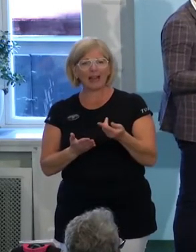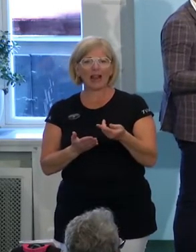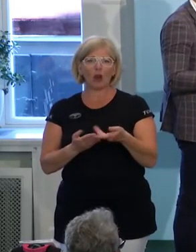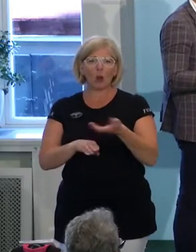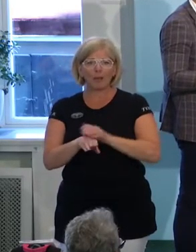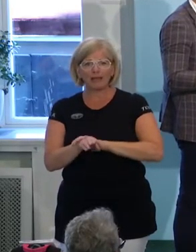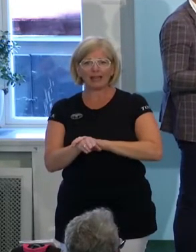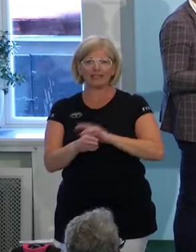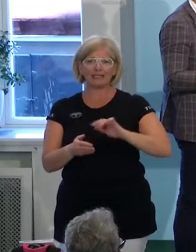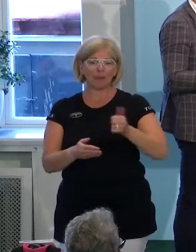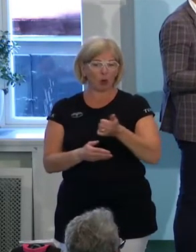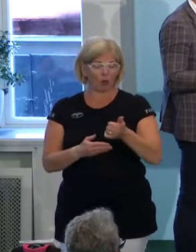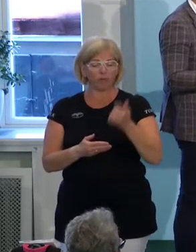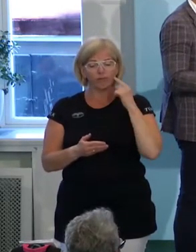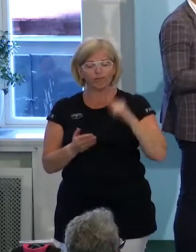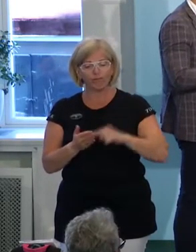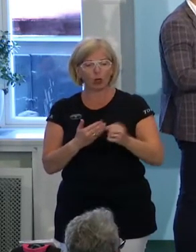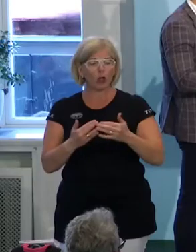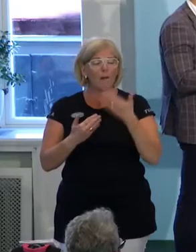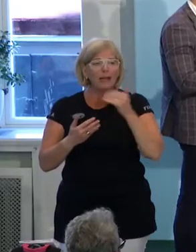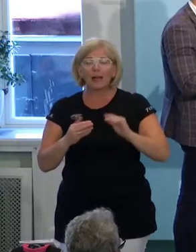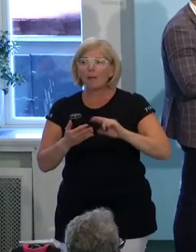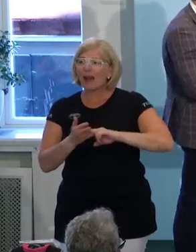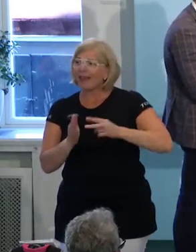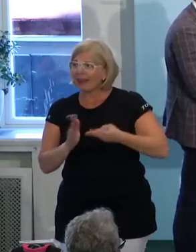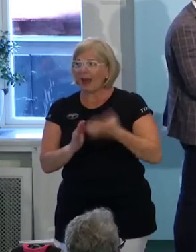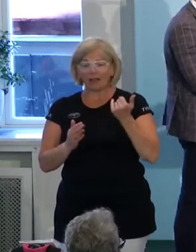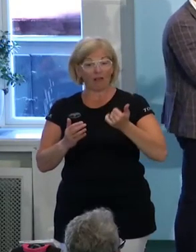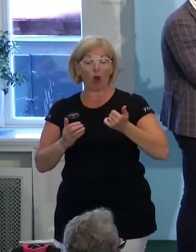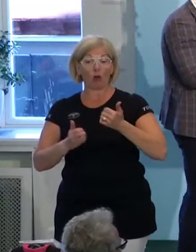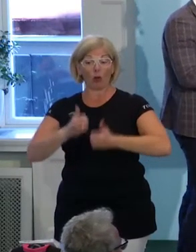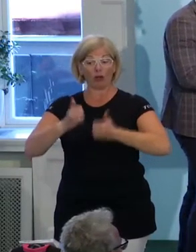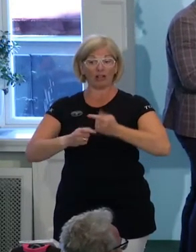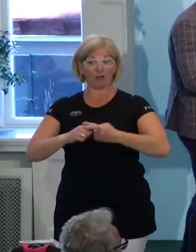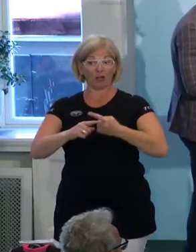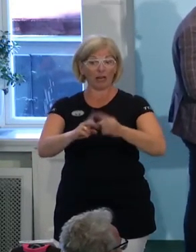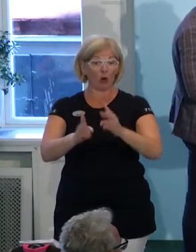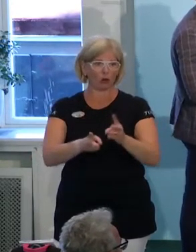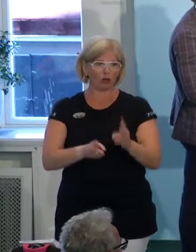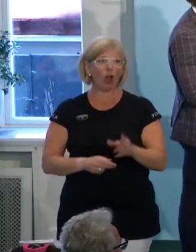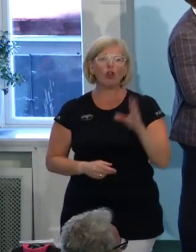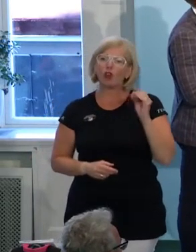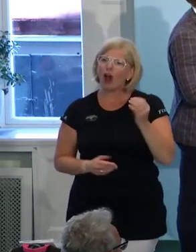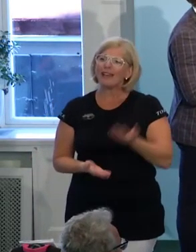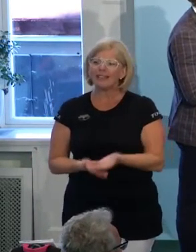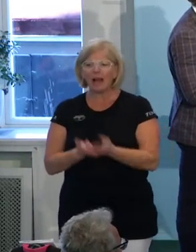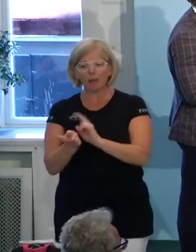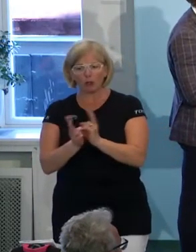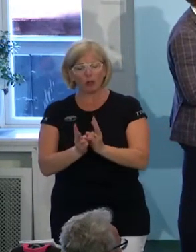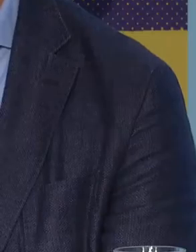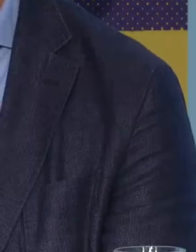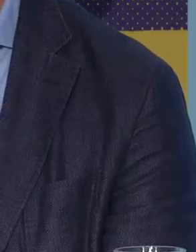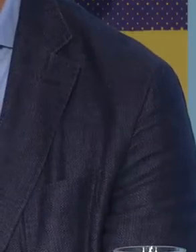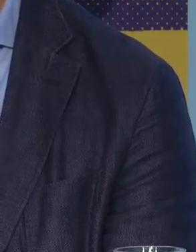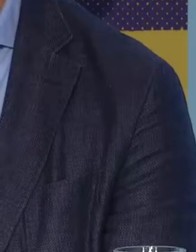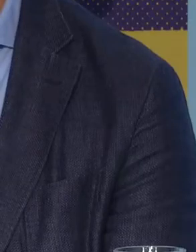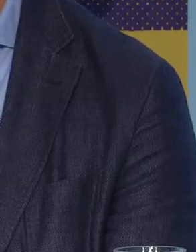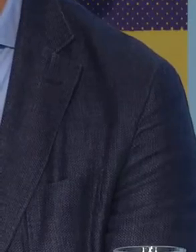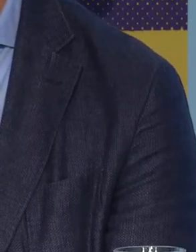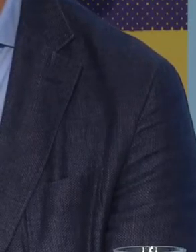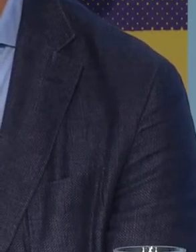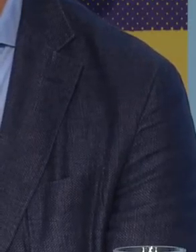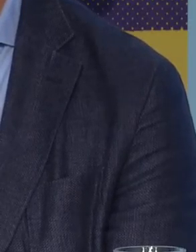bättre planering. Mm. Det kan också vara en konkurrensfördel. Ja, men samtidigt måste man ju hjälpa sig. Problemet är att det tar för lång tid.